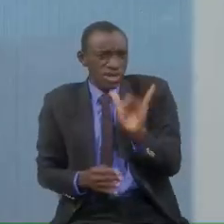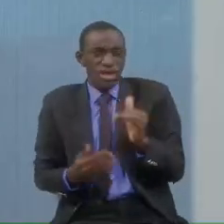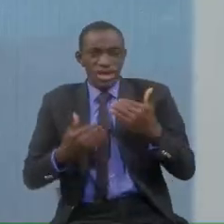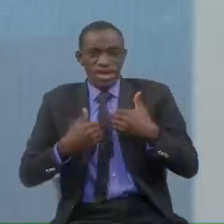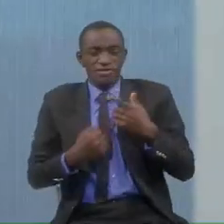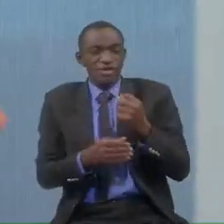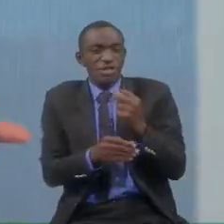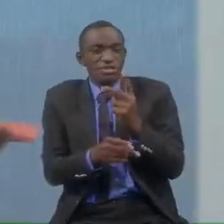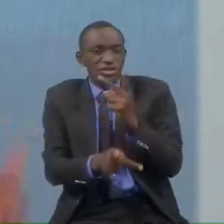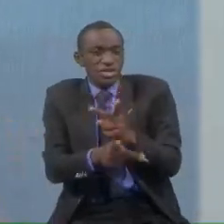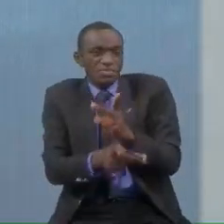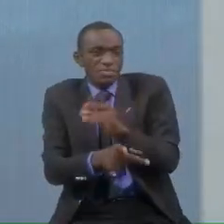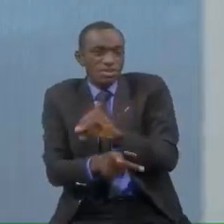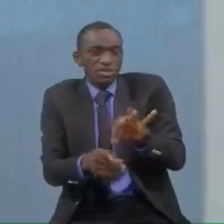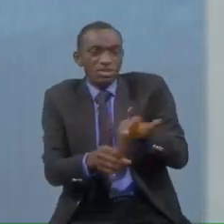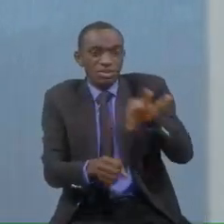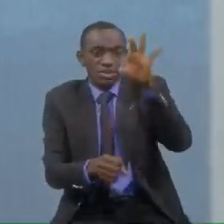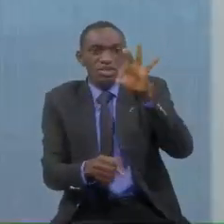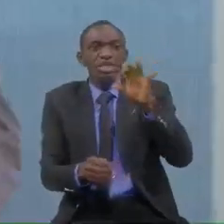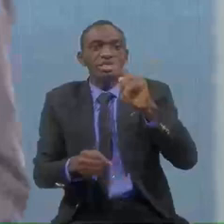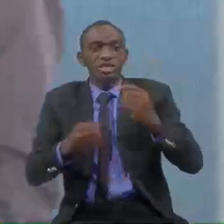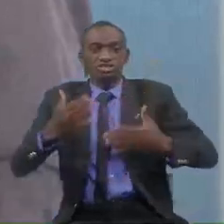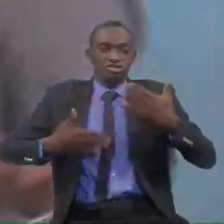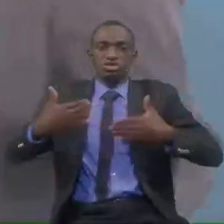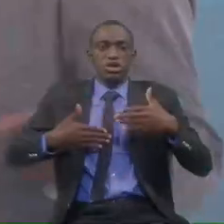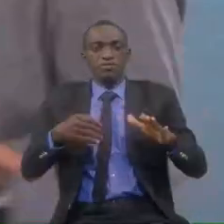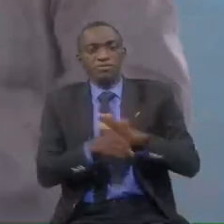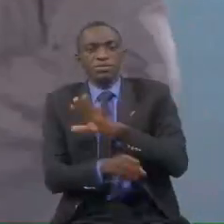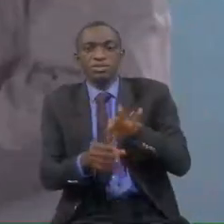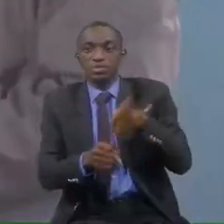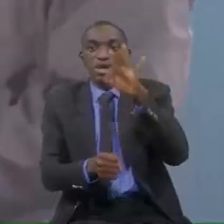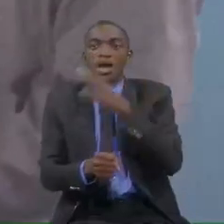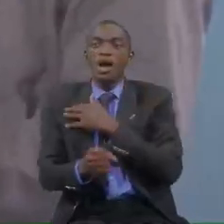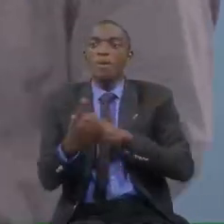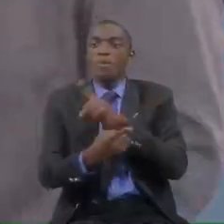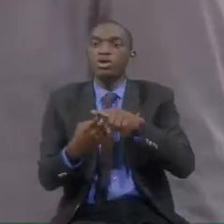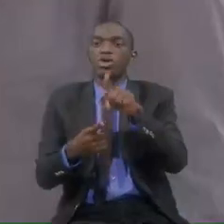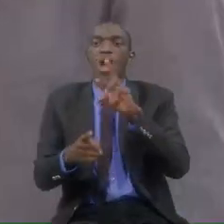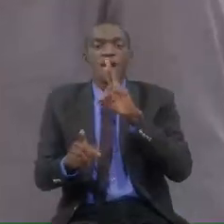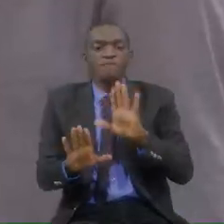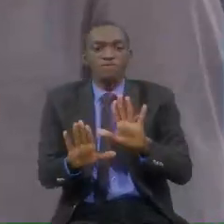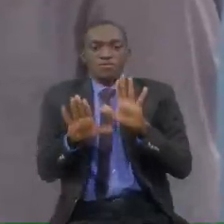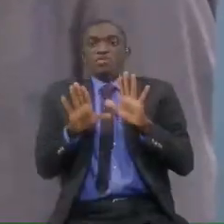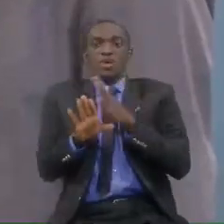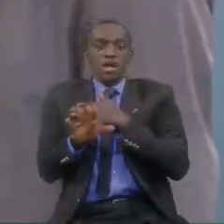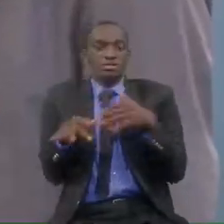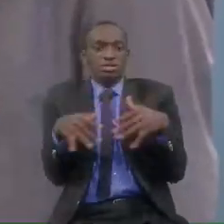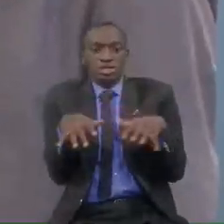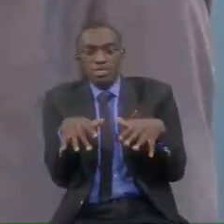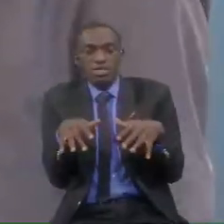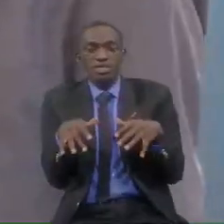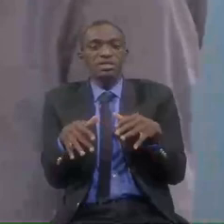pas l'esprit qui garde. On n'a pas l'esprit de joie. Et lorsque vous êtes peureux et timide, ils